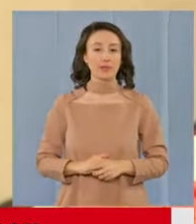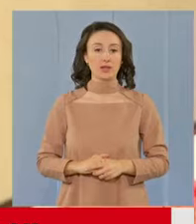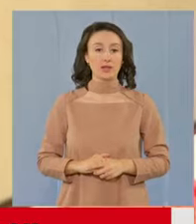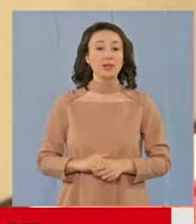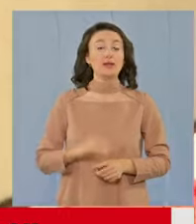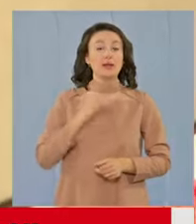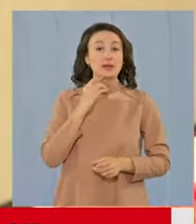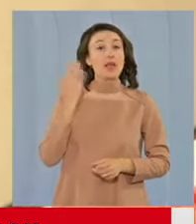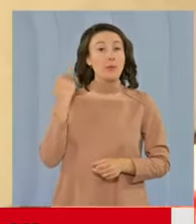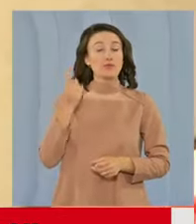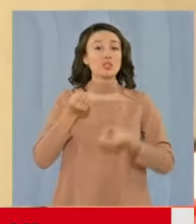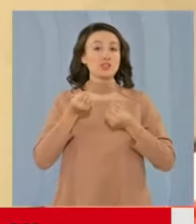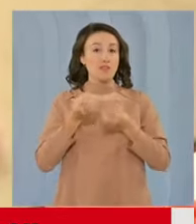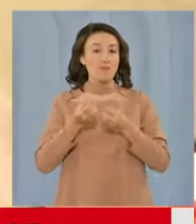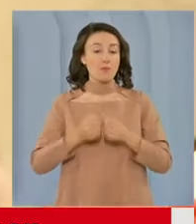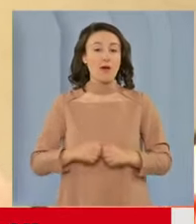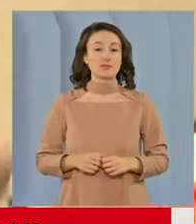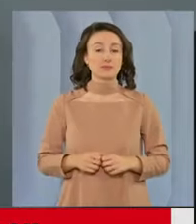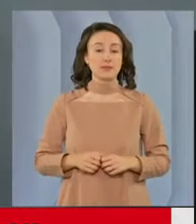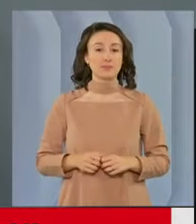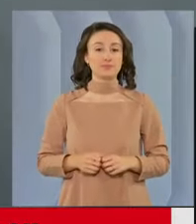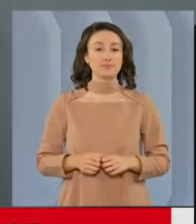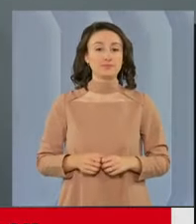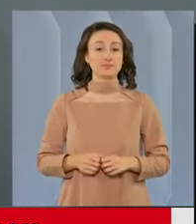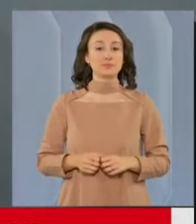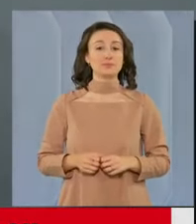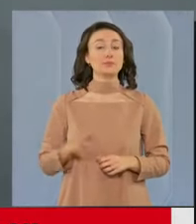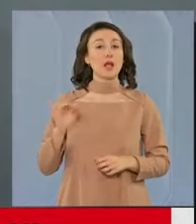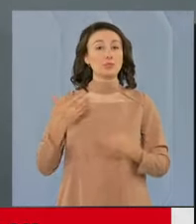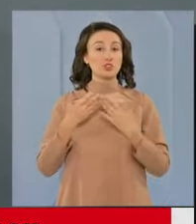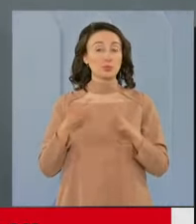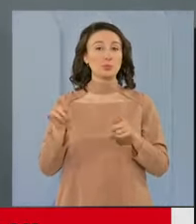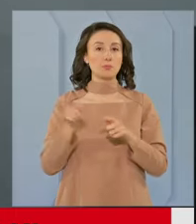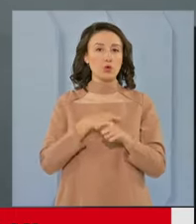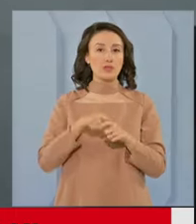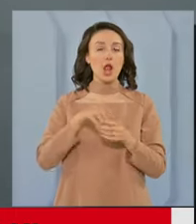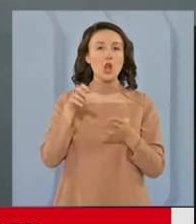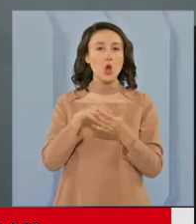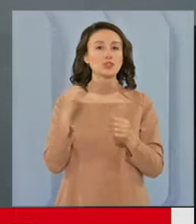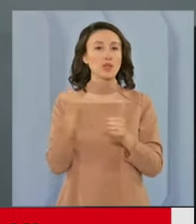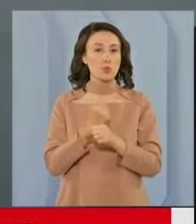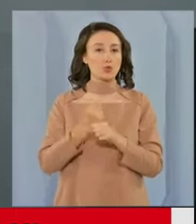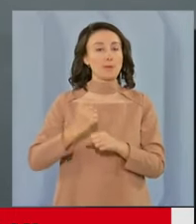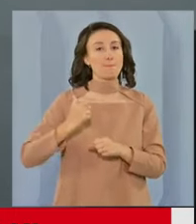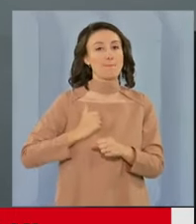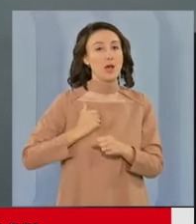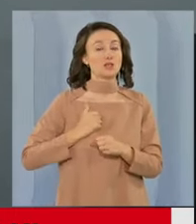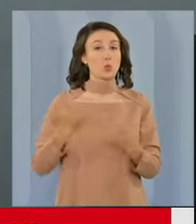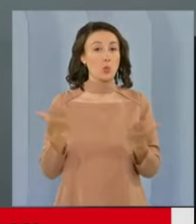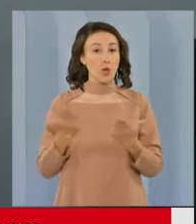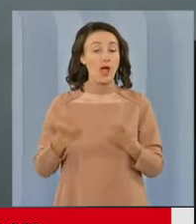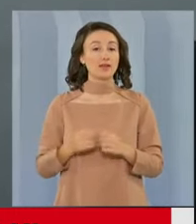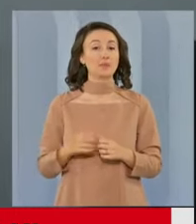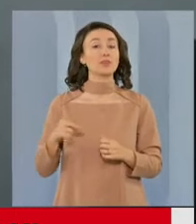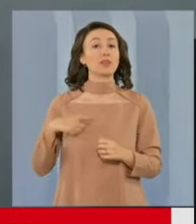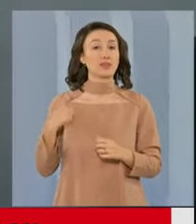care am avut aceste informații, am procedat la modificarea locului de muncă a pasnicului, care